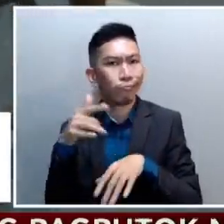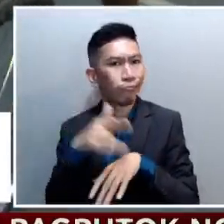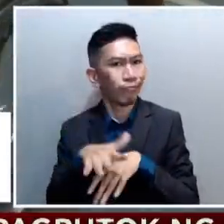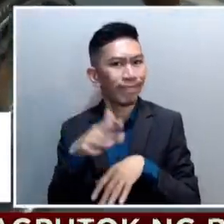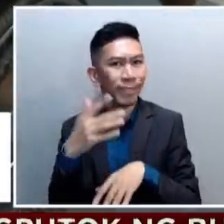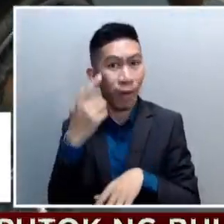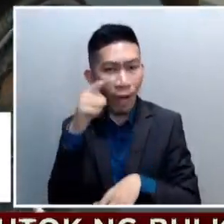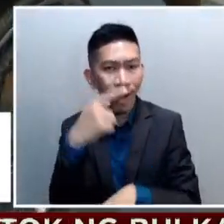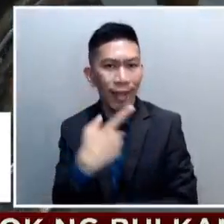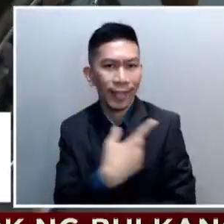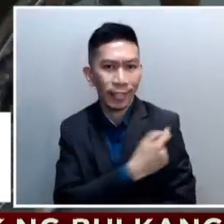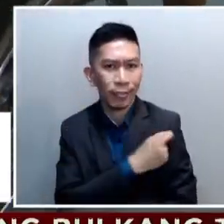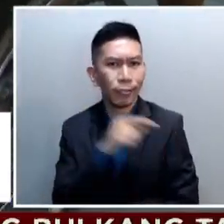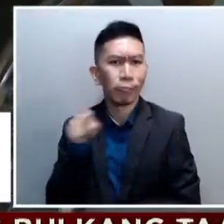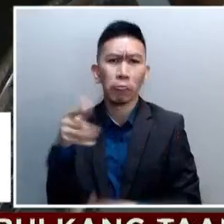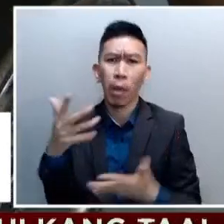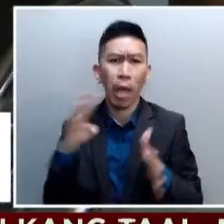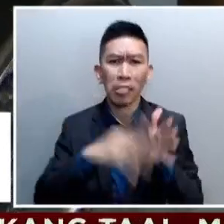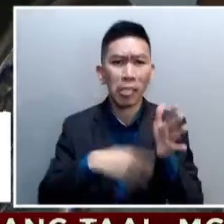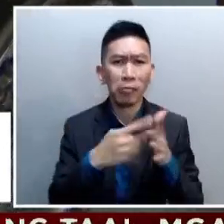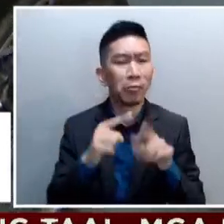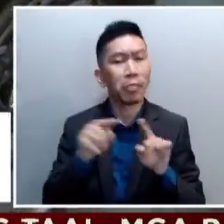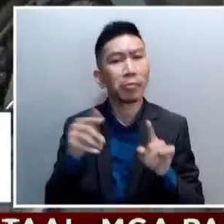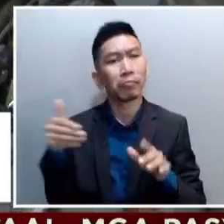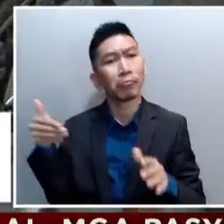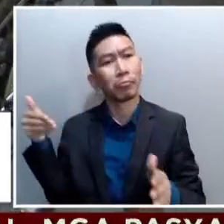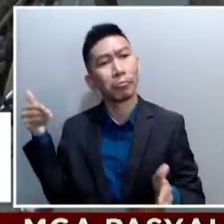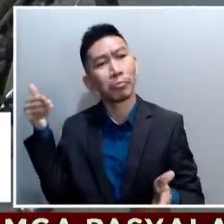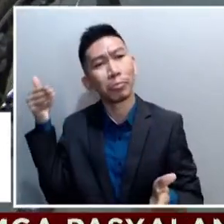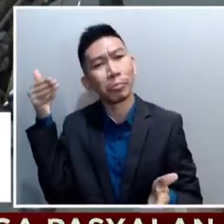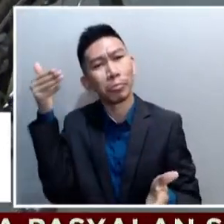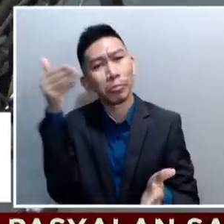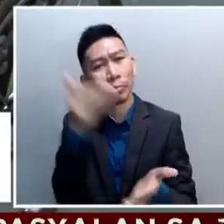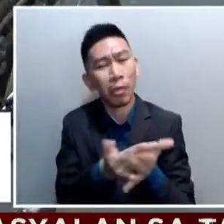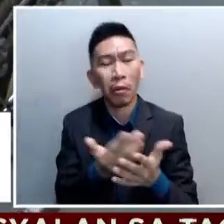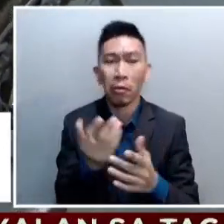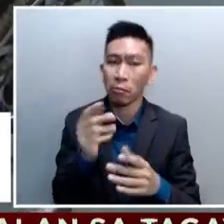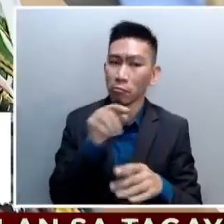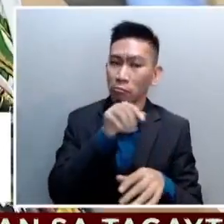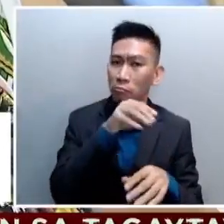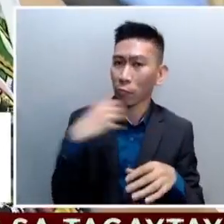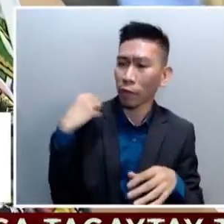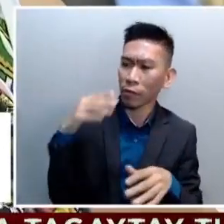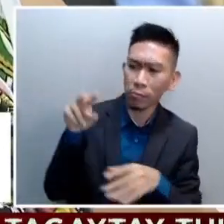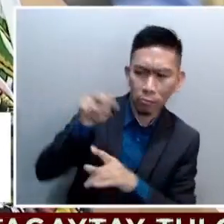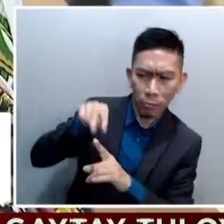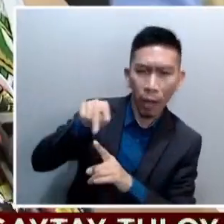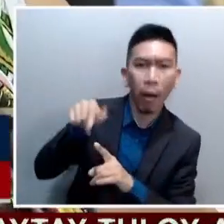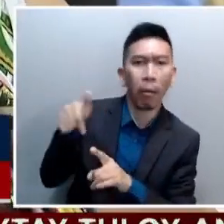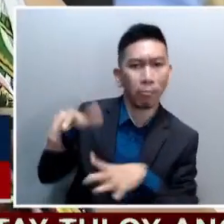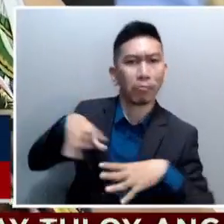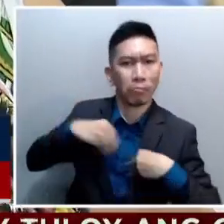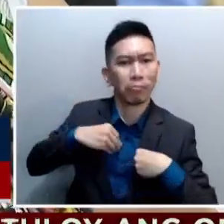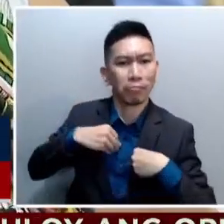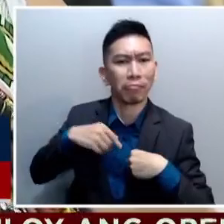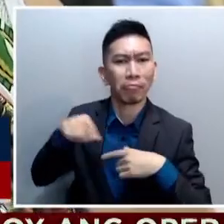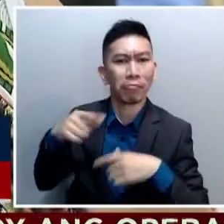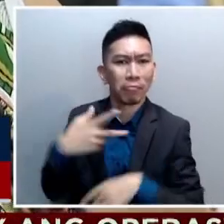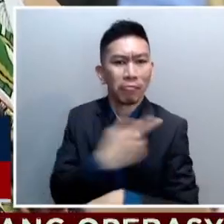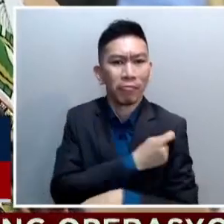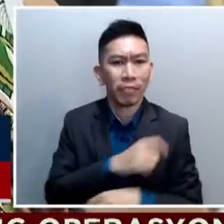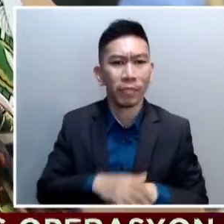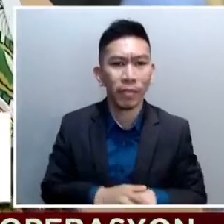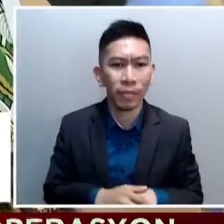siya pero dahil nakita naman ang kanyang kalagayan, pinapasok siya at binakunahan. Eh kasi para